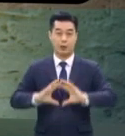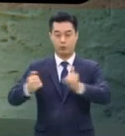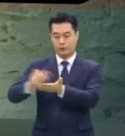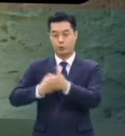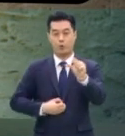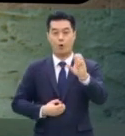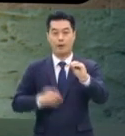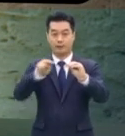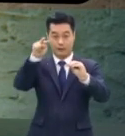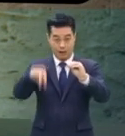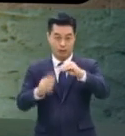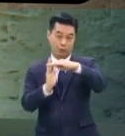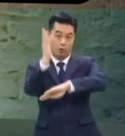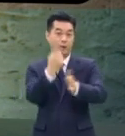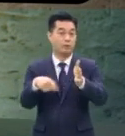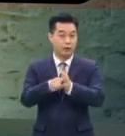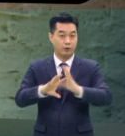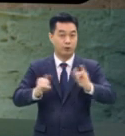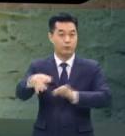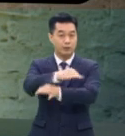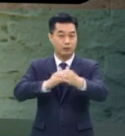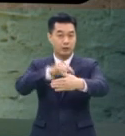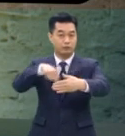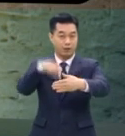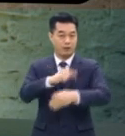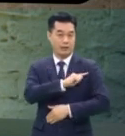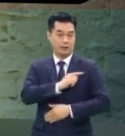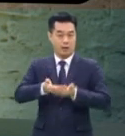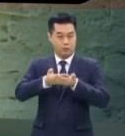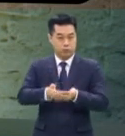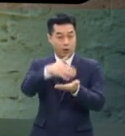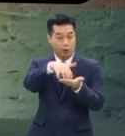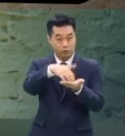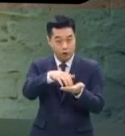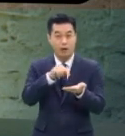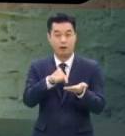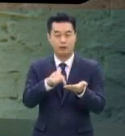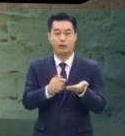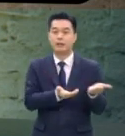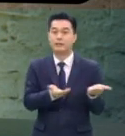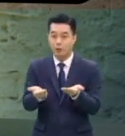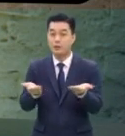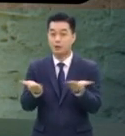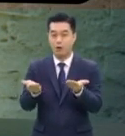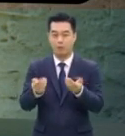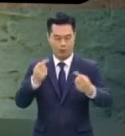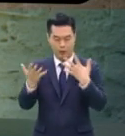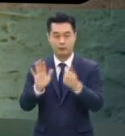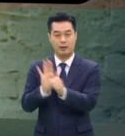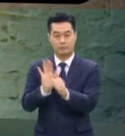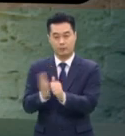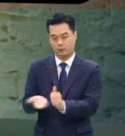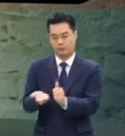돌파를 위해서는 국민 경제 중 가장 큰 비중을 차지하고 있는 서비스업의 과감한 육성이